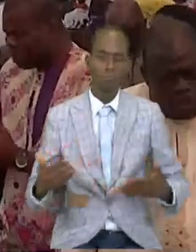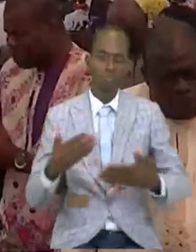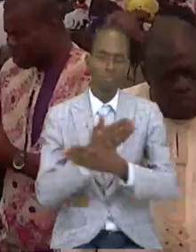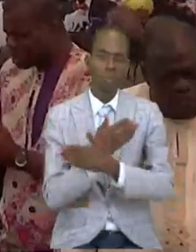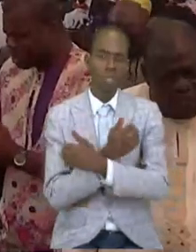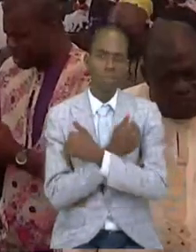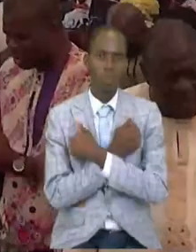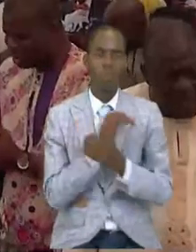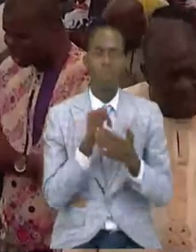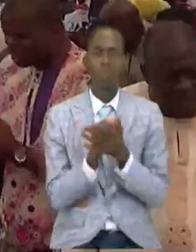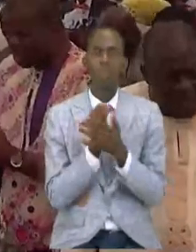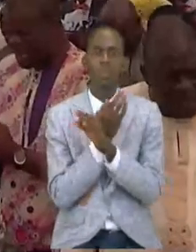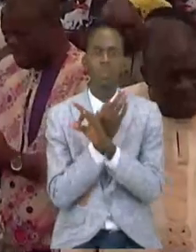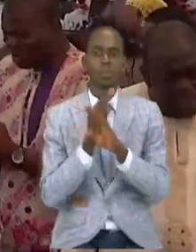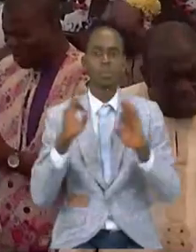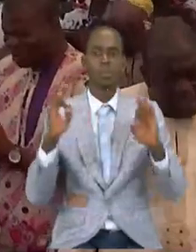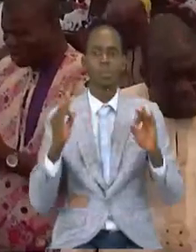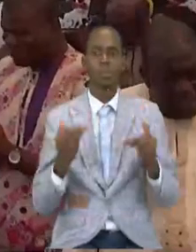Embrassez cette liberté.